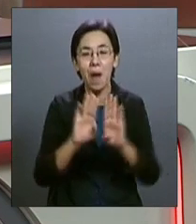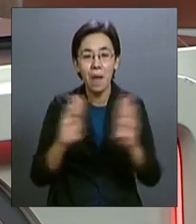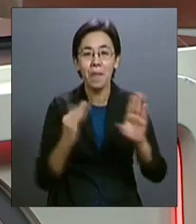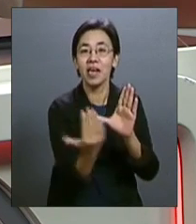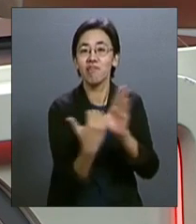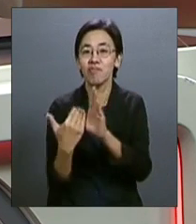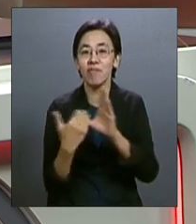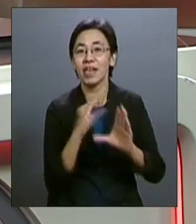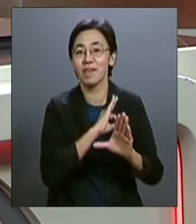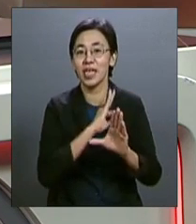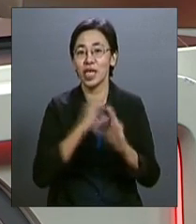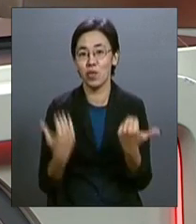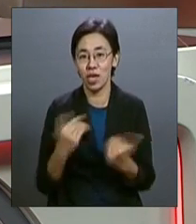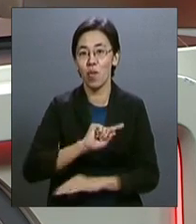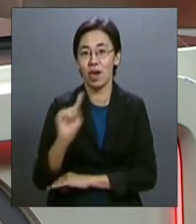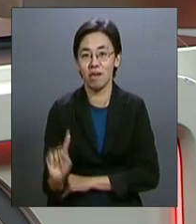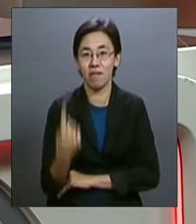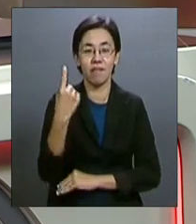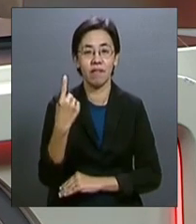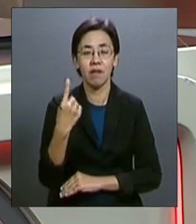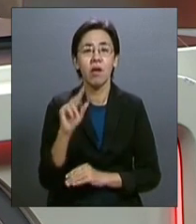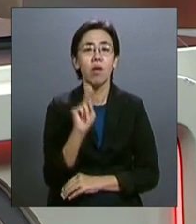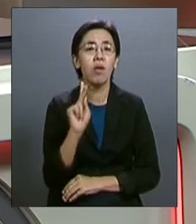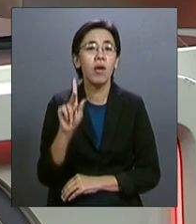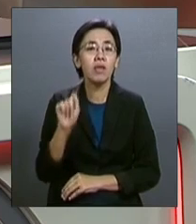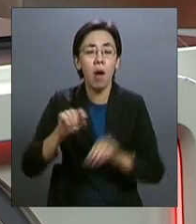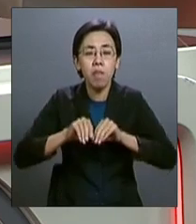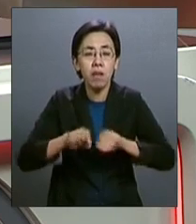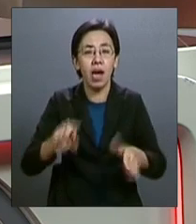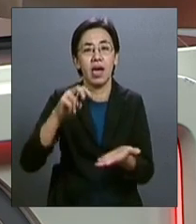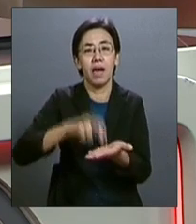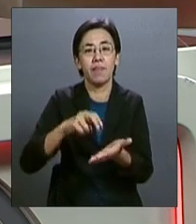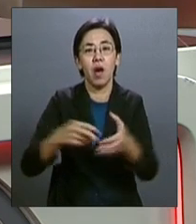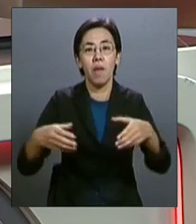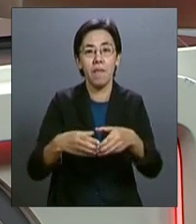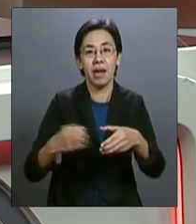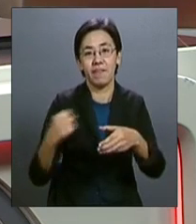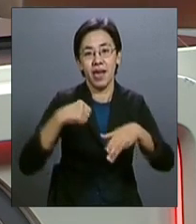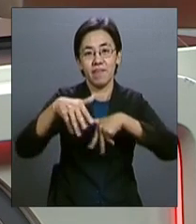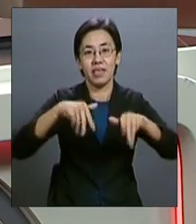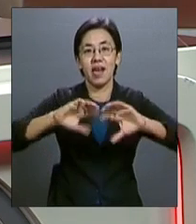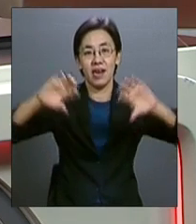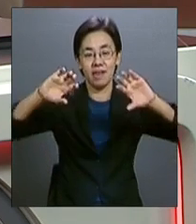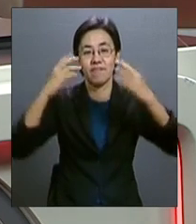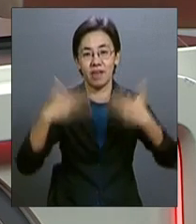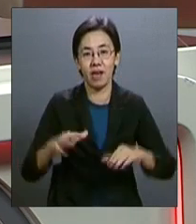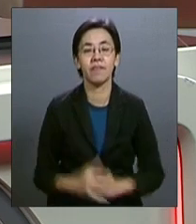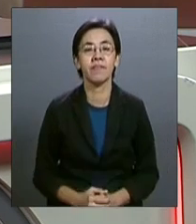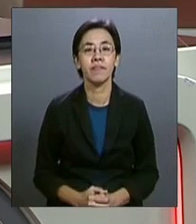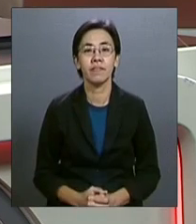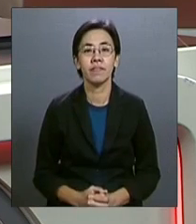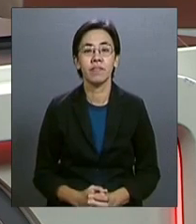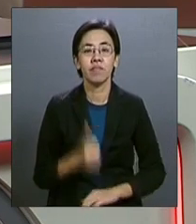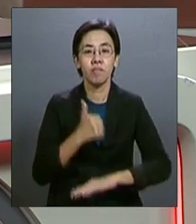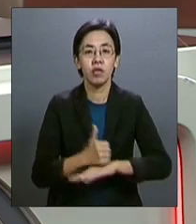รคอย่างเป็นทางการเป็นวันแรกค่ะหลังจากที่กกต.นั้นได้ประกาศรับรองความเป็นพรรคการเมืองแล้วนะคะ ค่ะโดยนายอุตตมสาวนายนหั